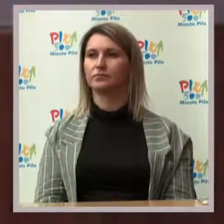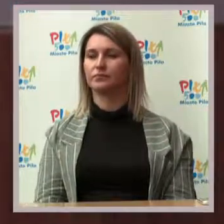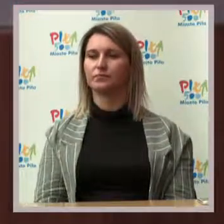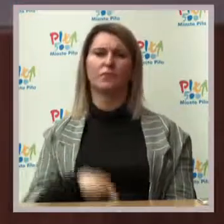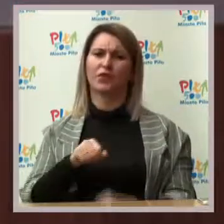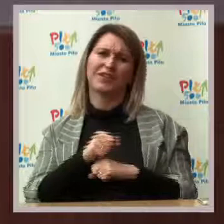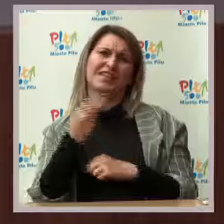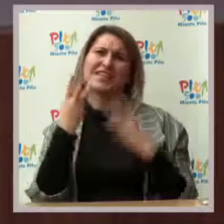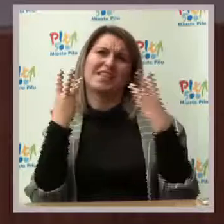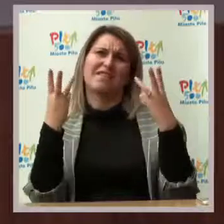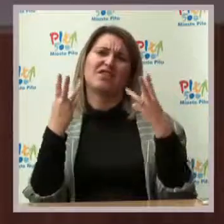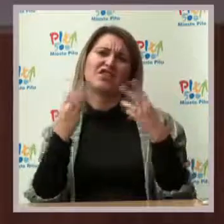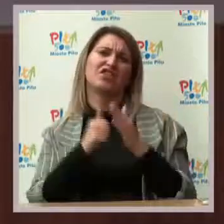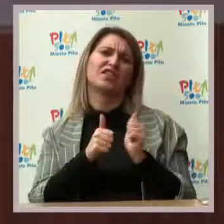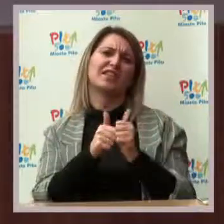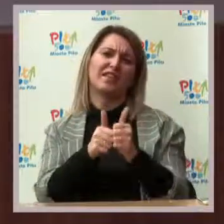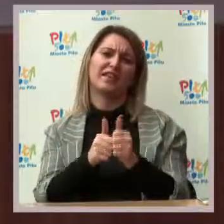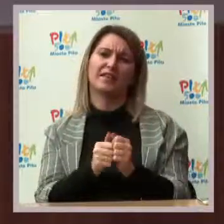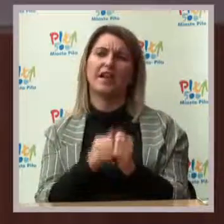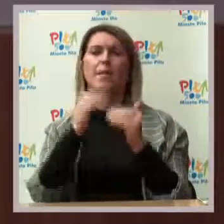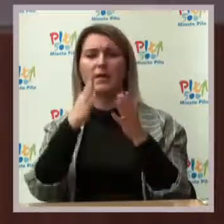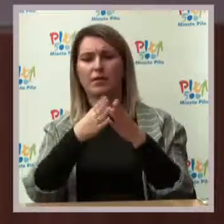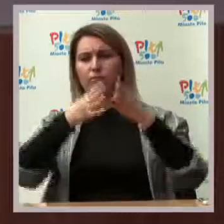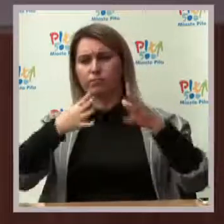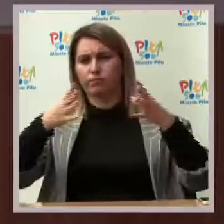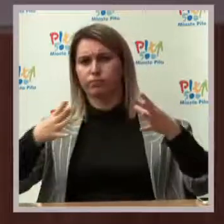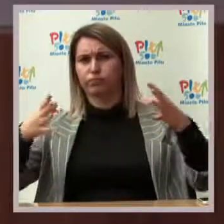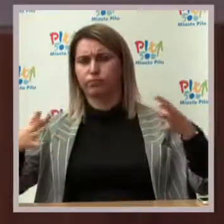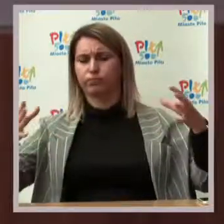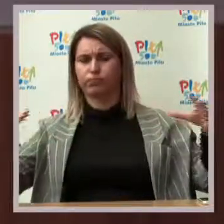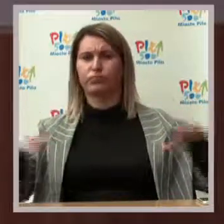zadanie priorytetowe, o rozbudowie akwaparku. Będziemy